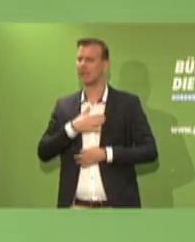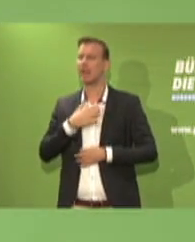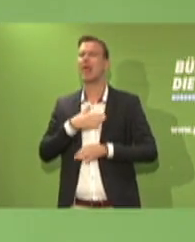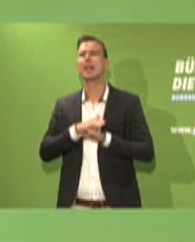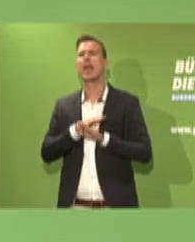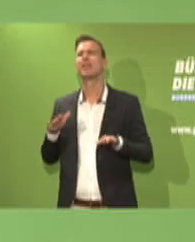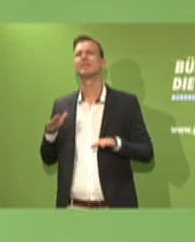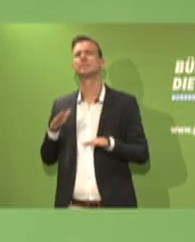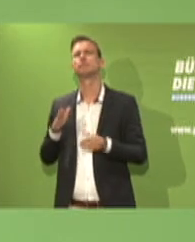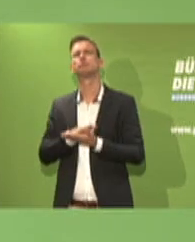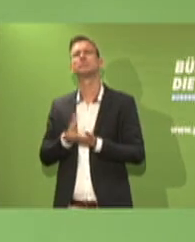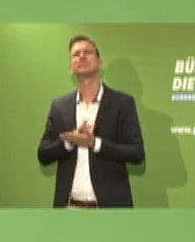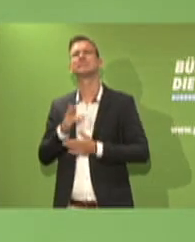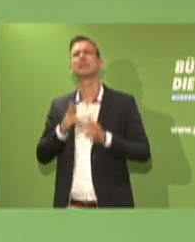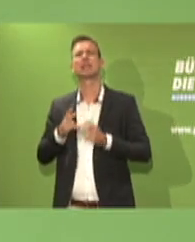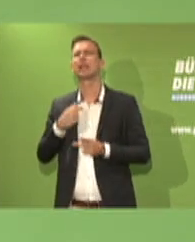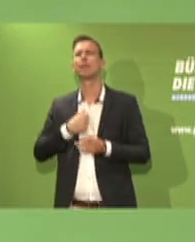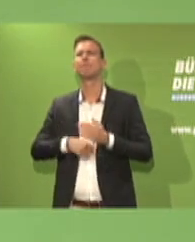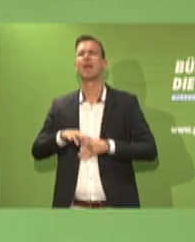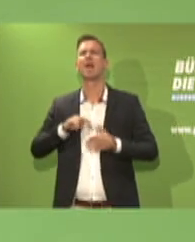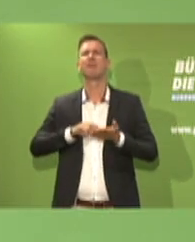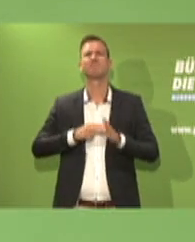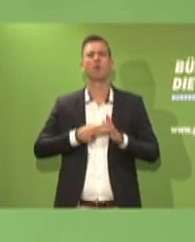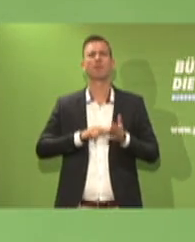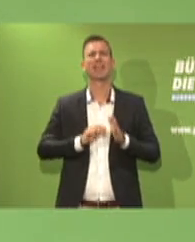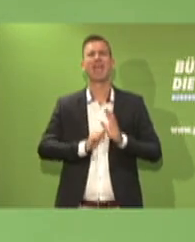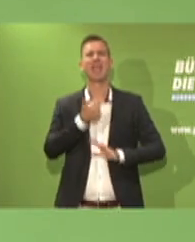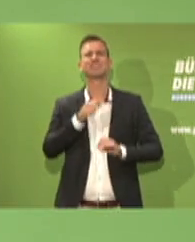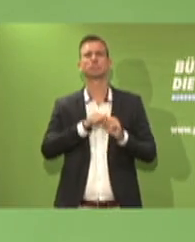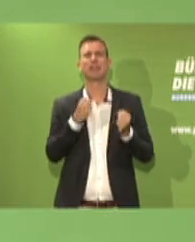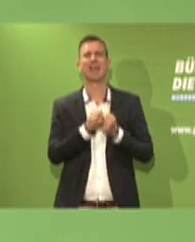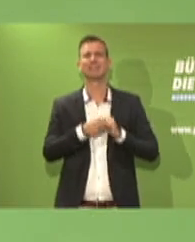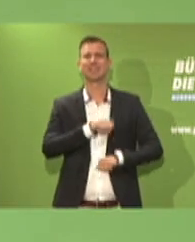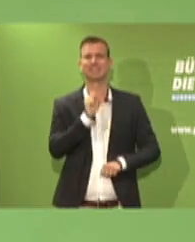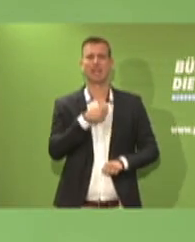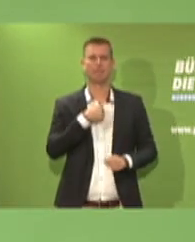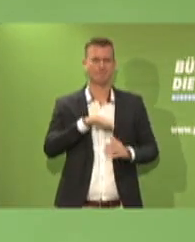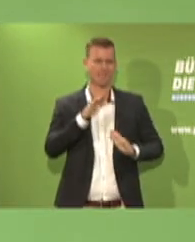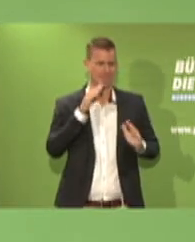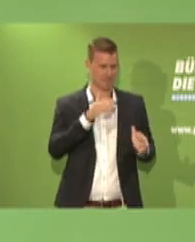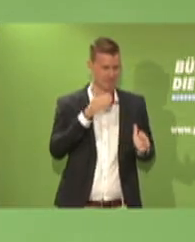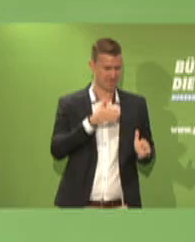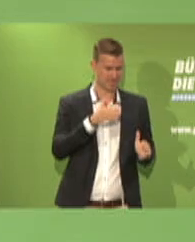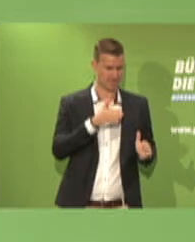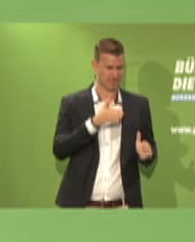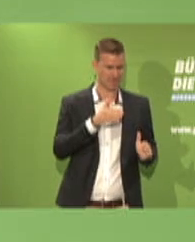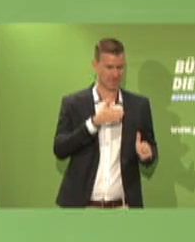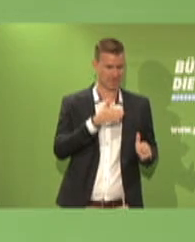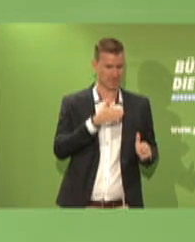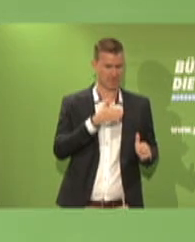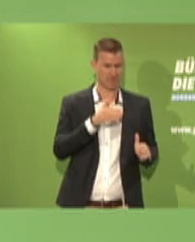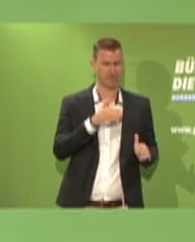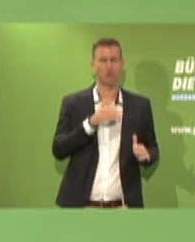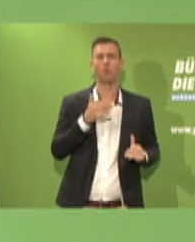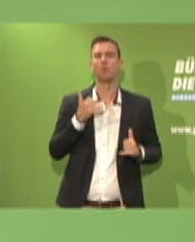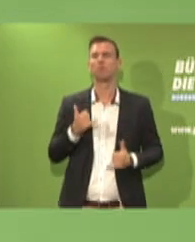Landesschiedsgericht. Ich habe mich eher jetzt auf die Vorbereitung meines ersten Staatsexamens damit meine Zeit verbracht